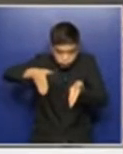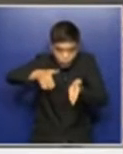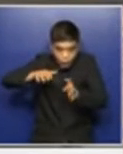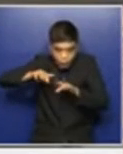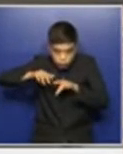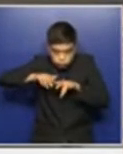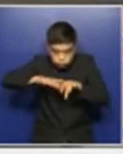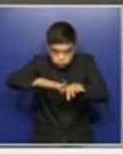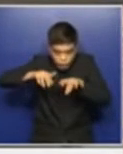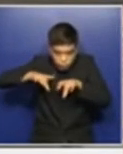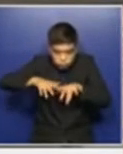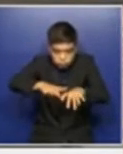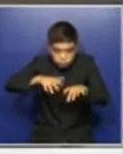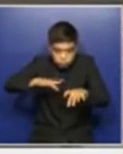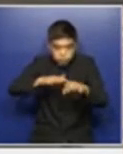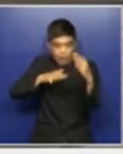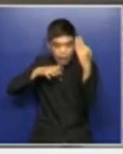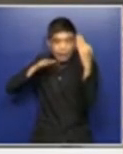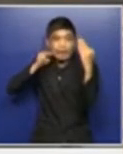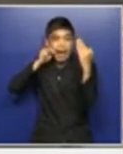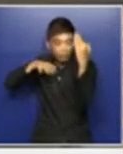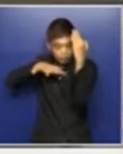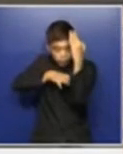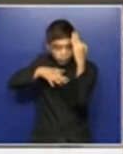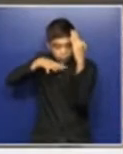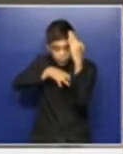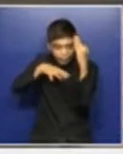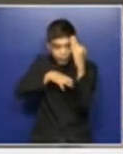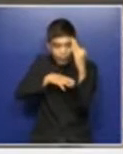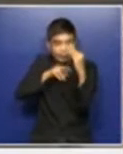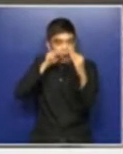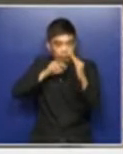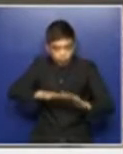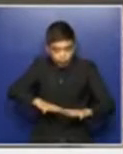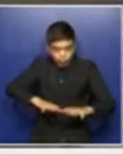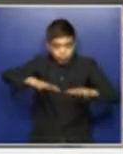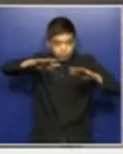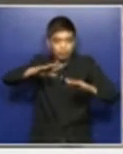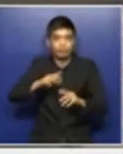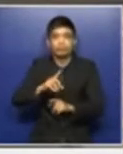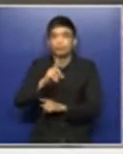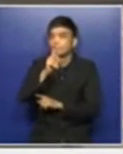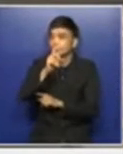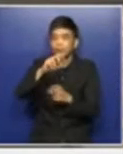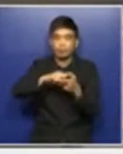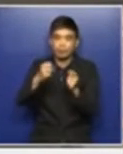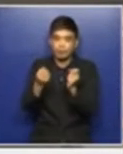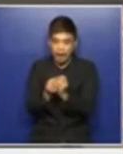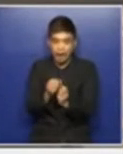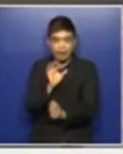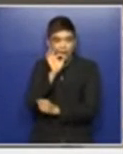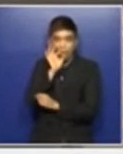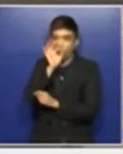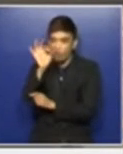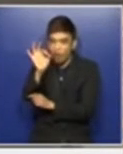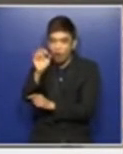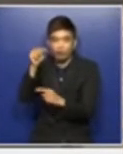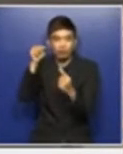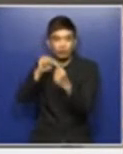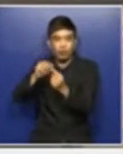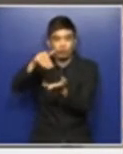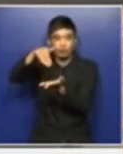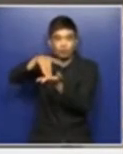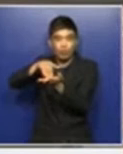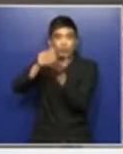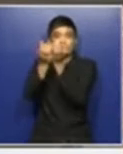เรือนทําให้ทรัพย์สินเสียหายชาวบ้านเนี่ยได้ร้องเรียนไปยังศูนย์ดํารงธรรมจังหวัดกระบี่แต่ไม่มีการแก้ไ